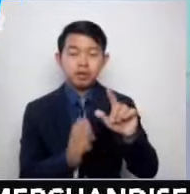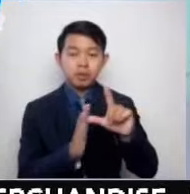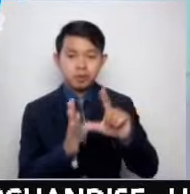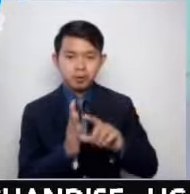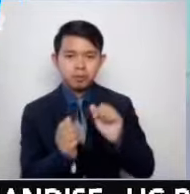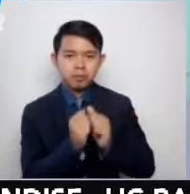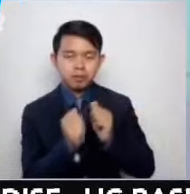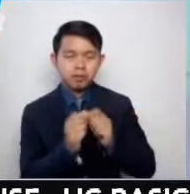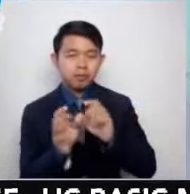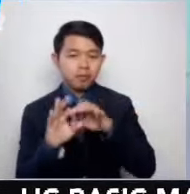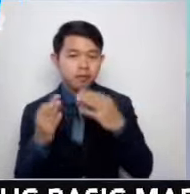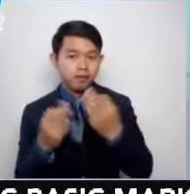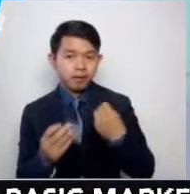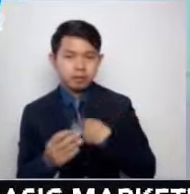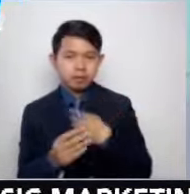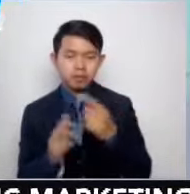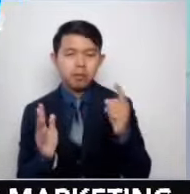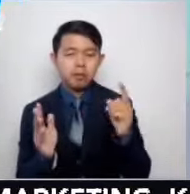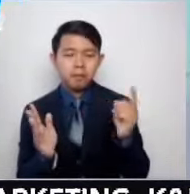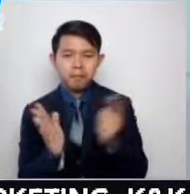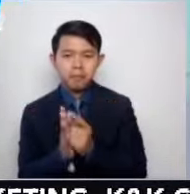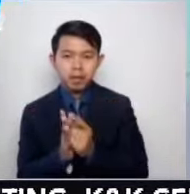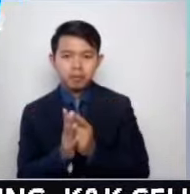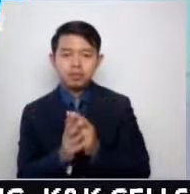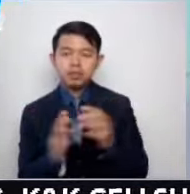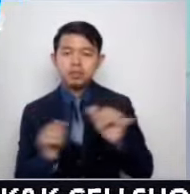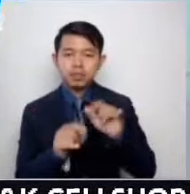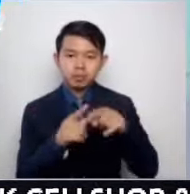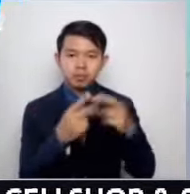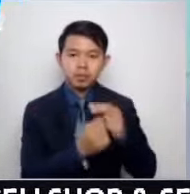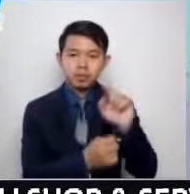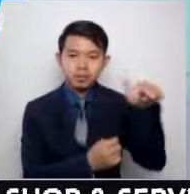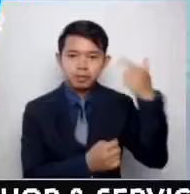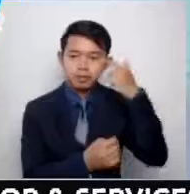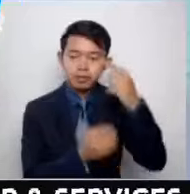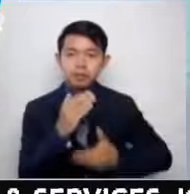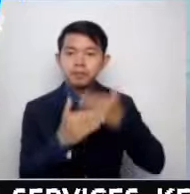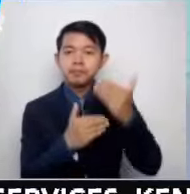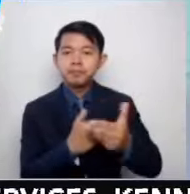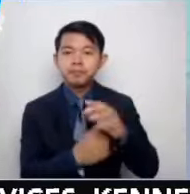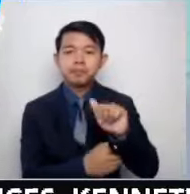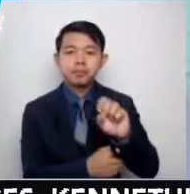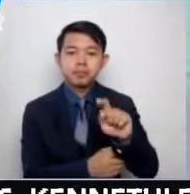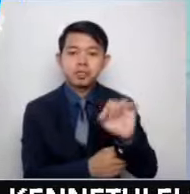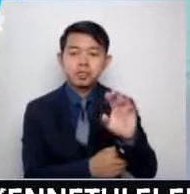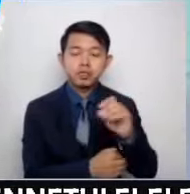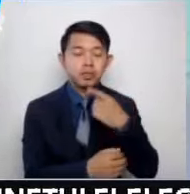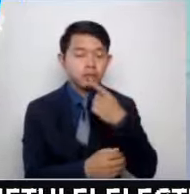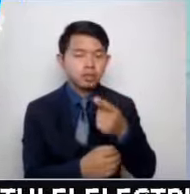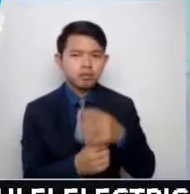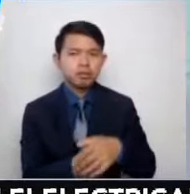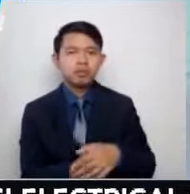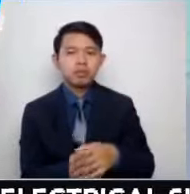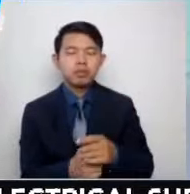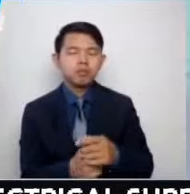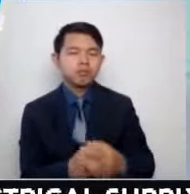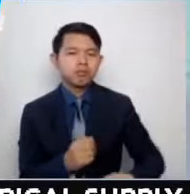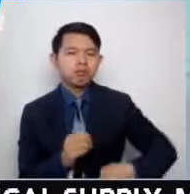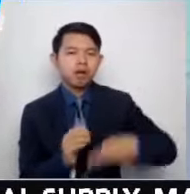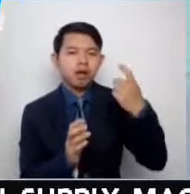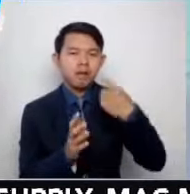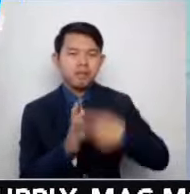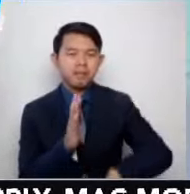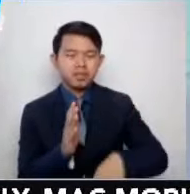sa gobyerno. Taas sahod naman ang para kay Daryl Francisco Castro para makasabay sa taas ng presyo ng mga bilihin. Ayan